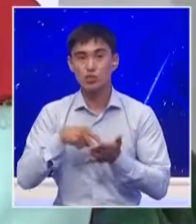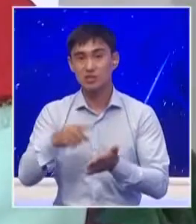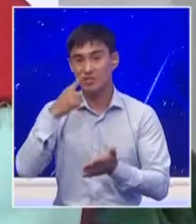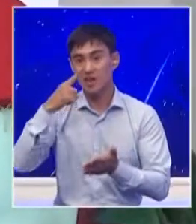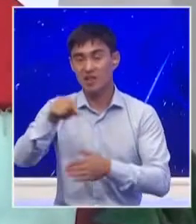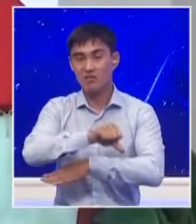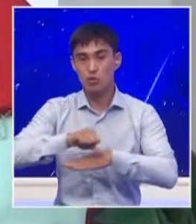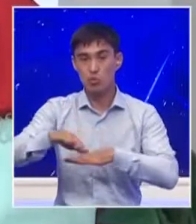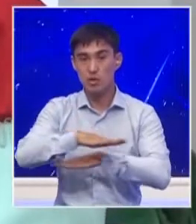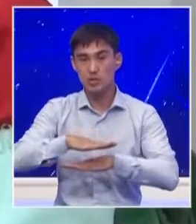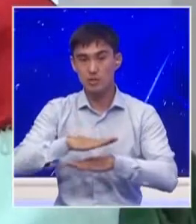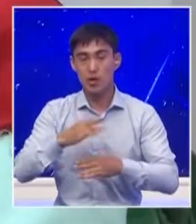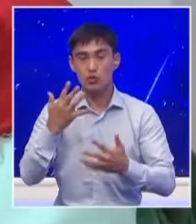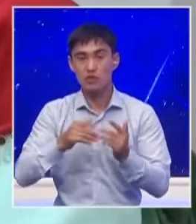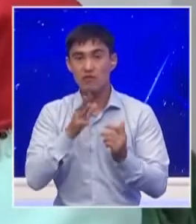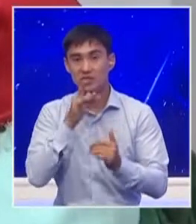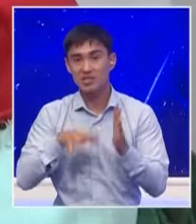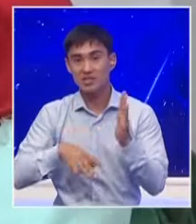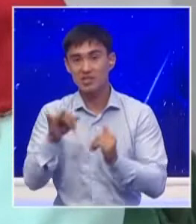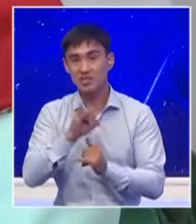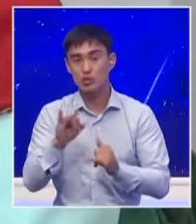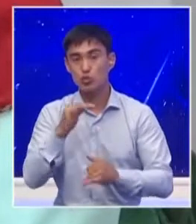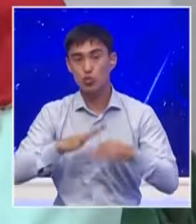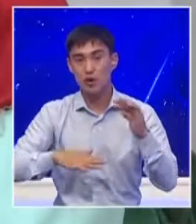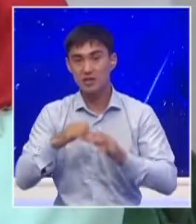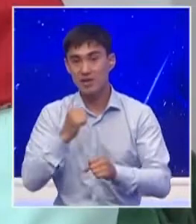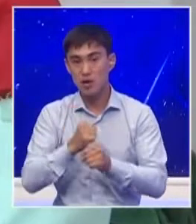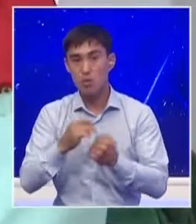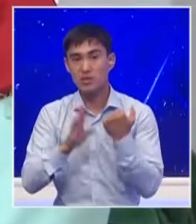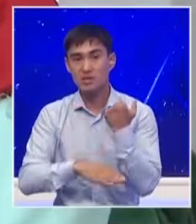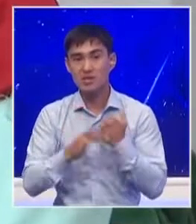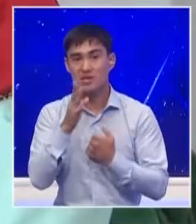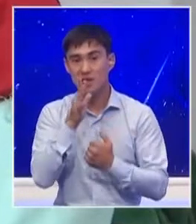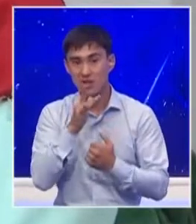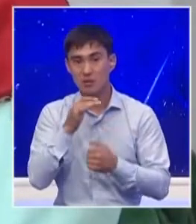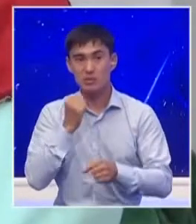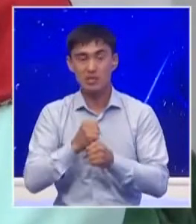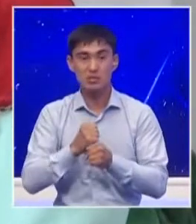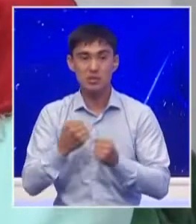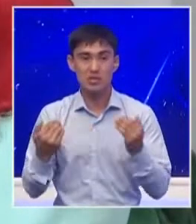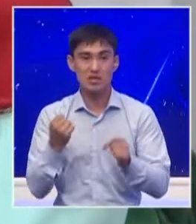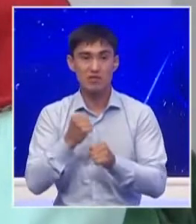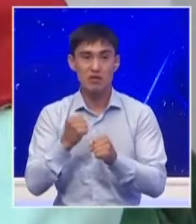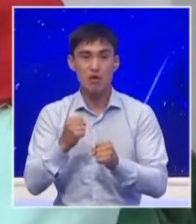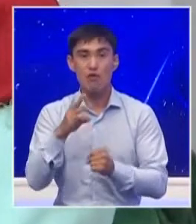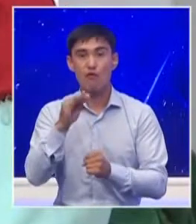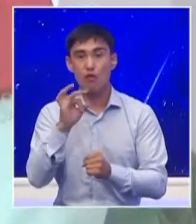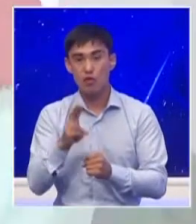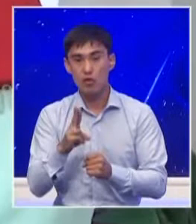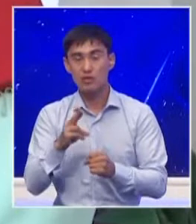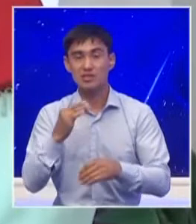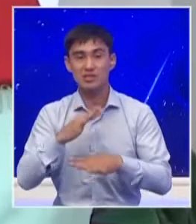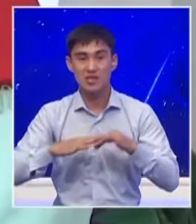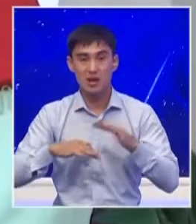зарубежья учитывая возрастающий интерес к рукоделию последние несколько лет мы занимаемся изготовлением войлочных изделий мы